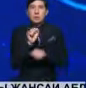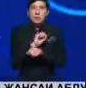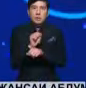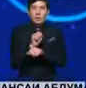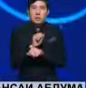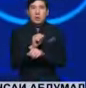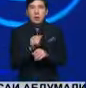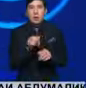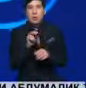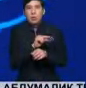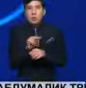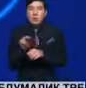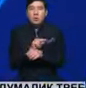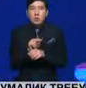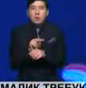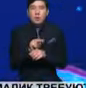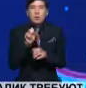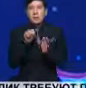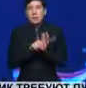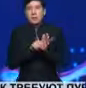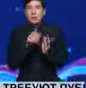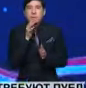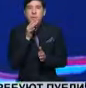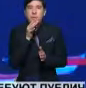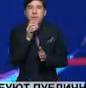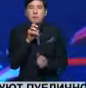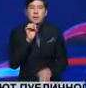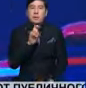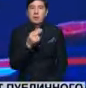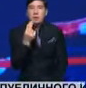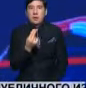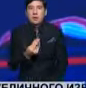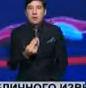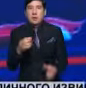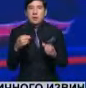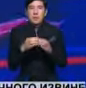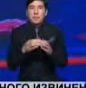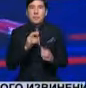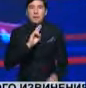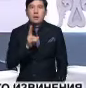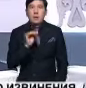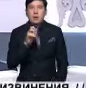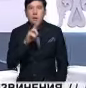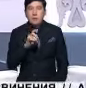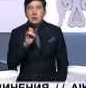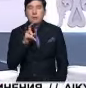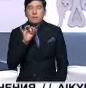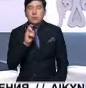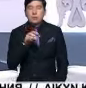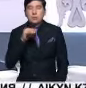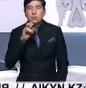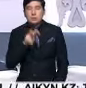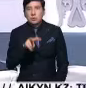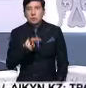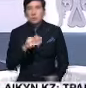обслуживать республиканские автодороги в зимний период. Об этом на брифинге в Астане рассказали представители компании «Казавтожол». Они уточнили, что на содержании